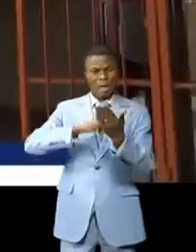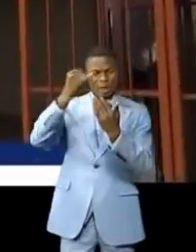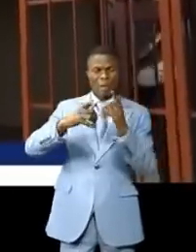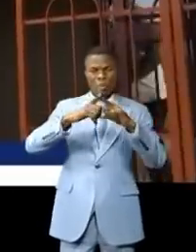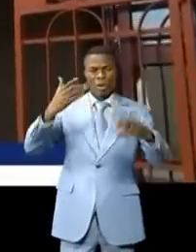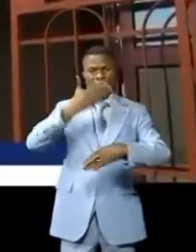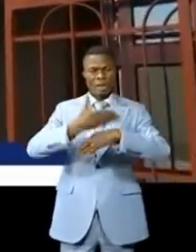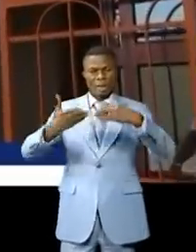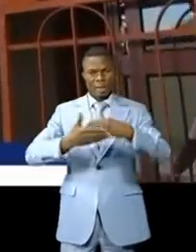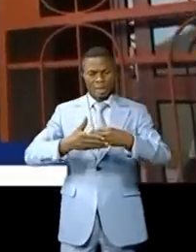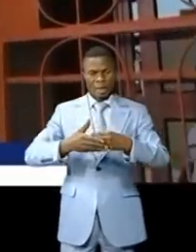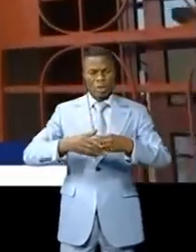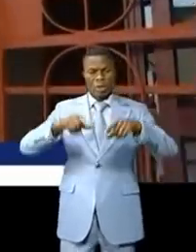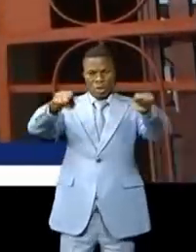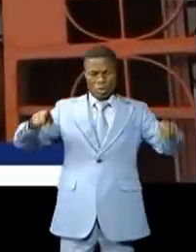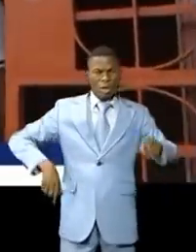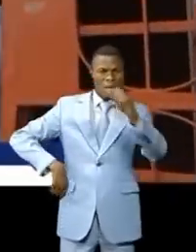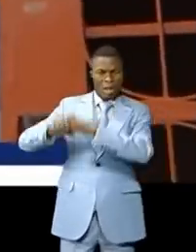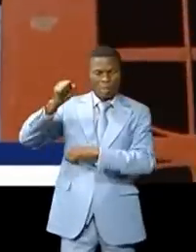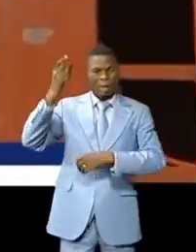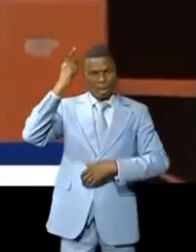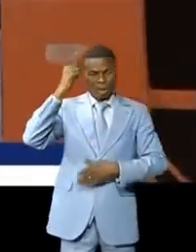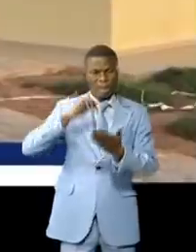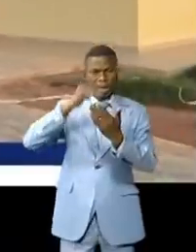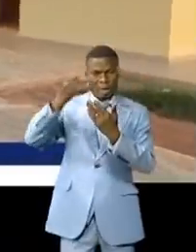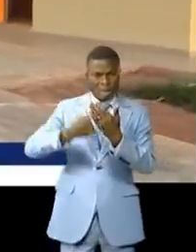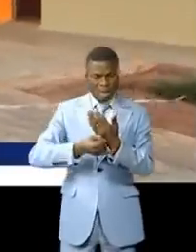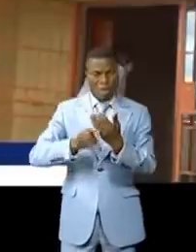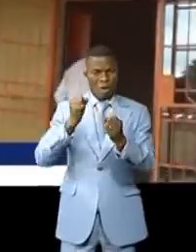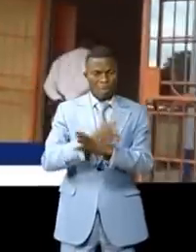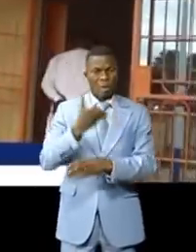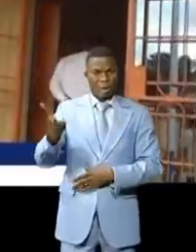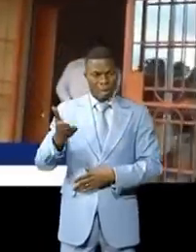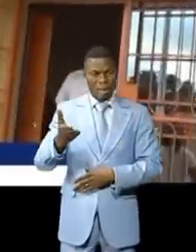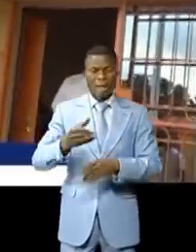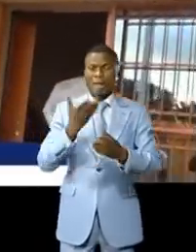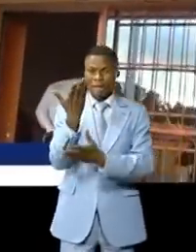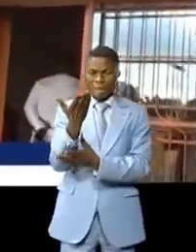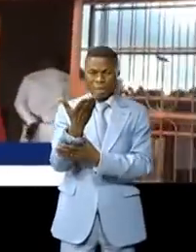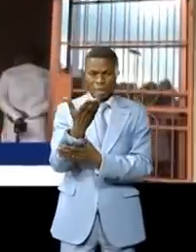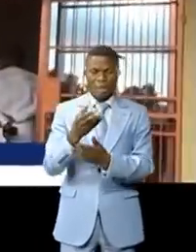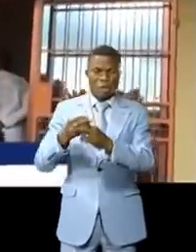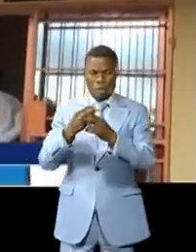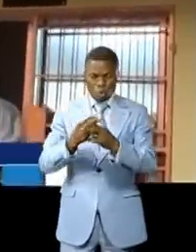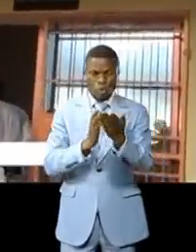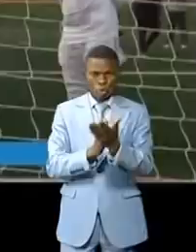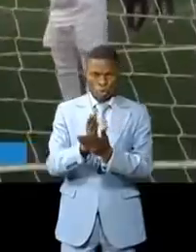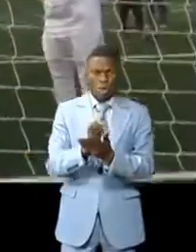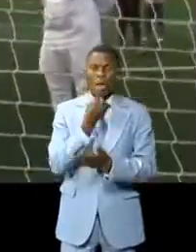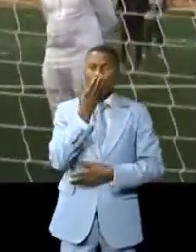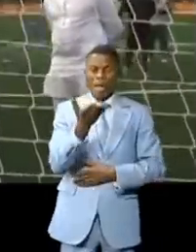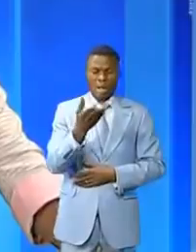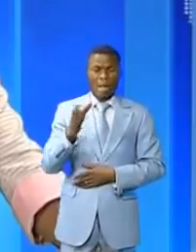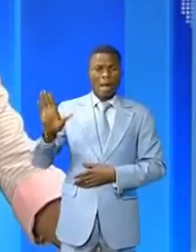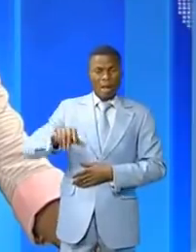de construction des stades municipaux à Kinshasa. Projet déjà en exécution, mais qui nécessite un suivi réel. Et l'exemple du